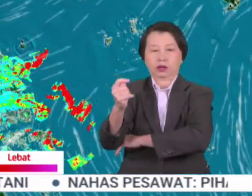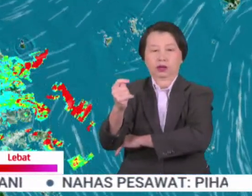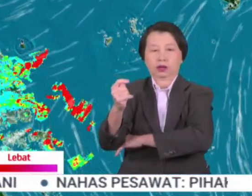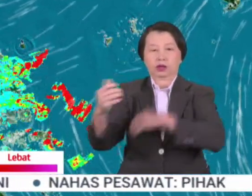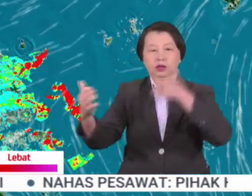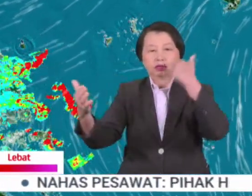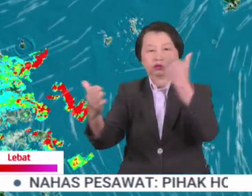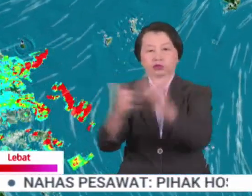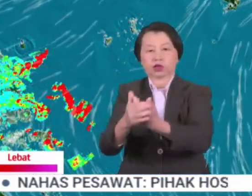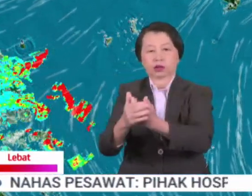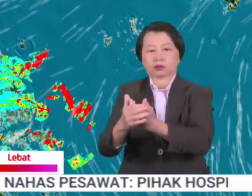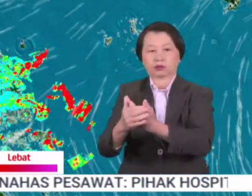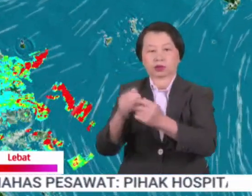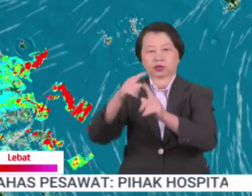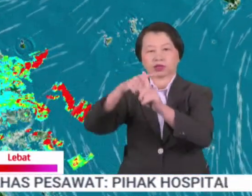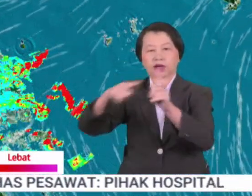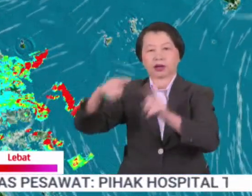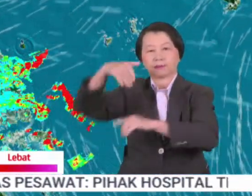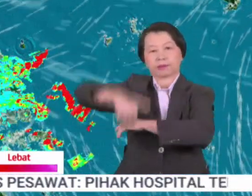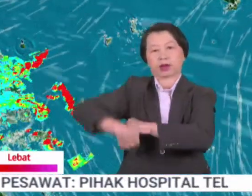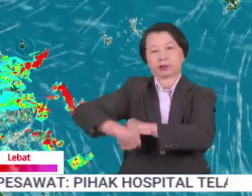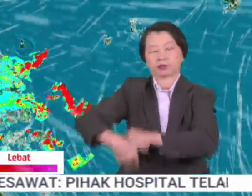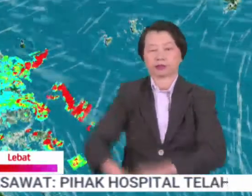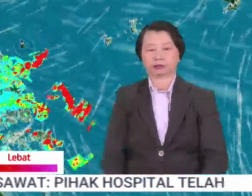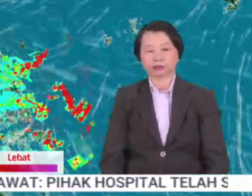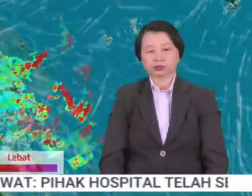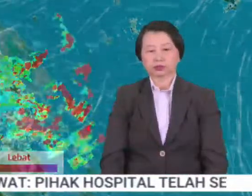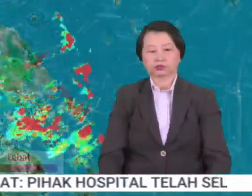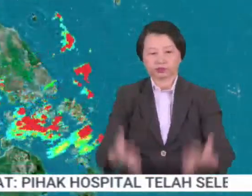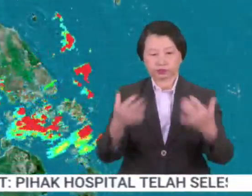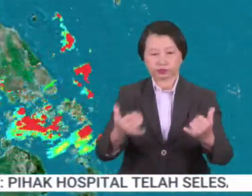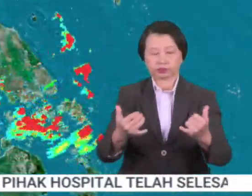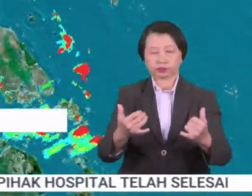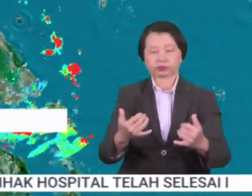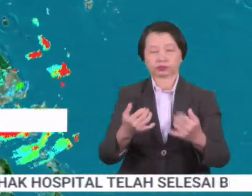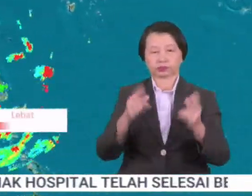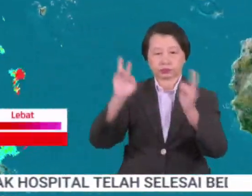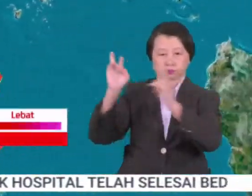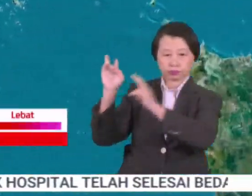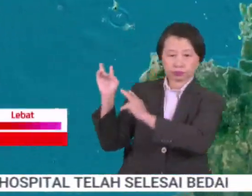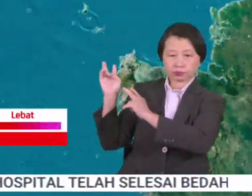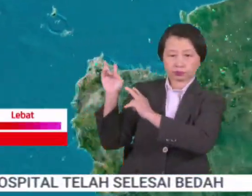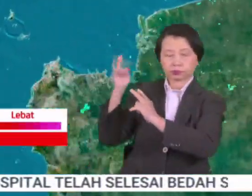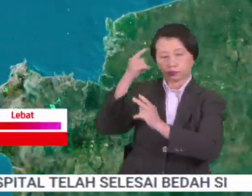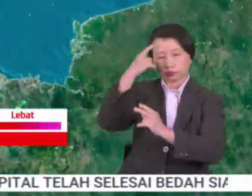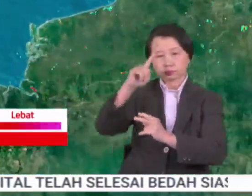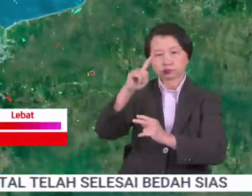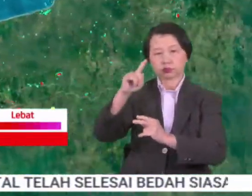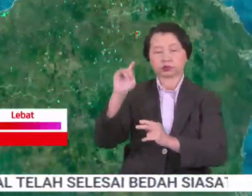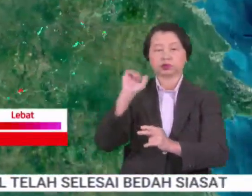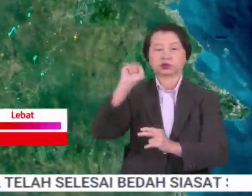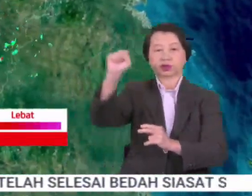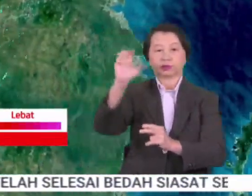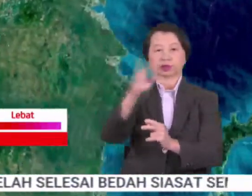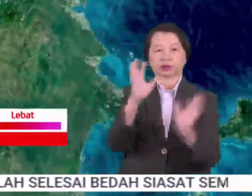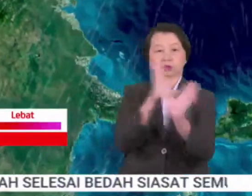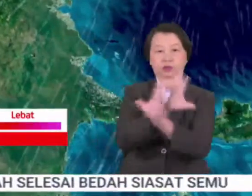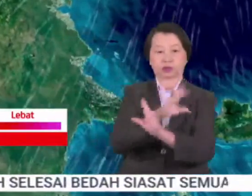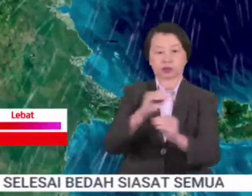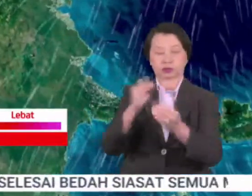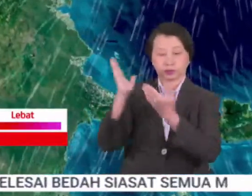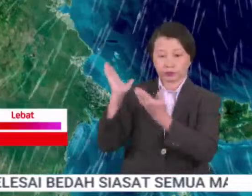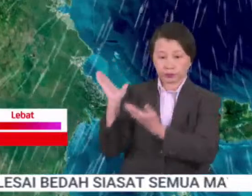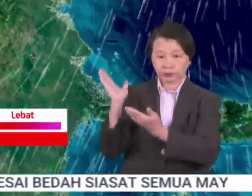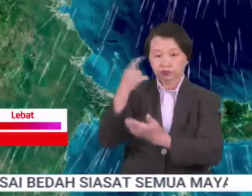sehinggalah ke tengah malam nanti seterusnya kita lihat pula keadaan cuaca semasa bagi negeri Sabah dan Sarawak